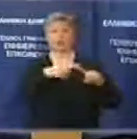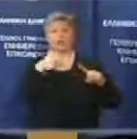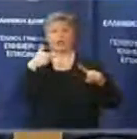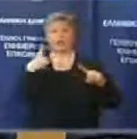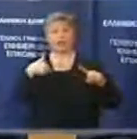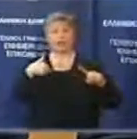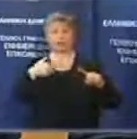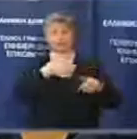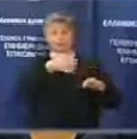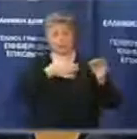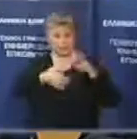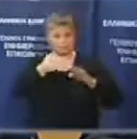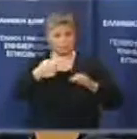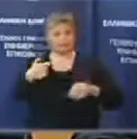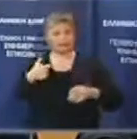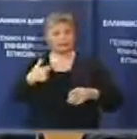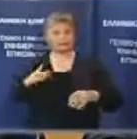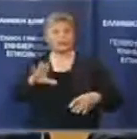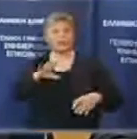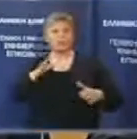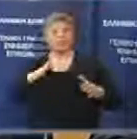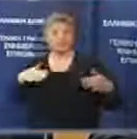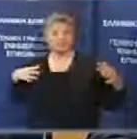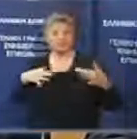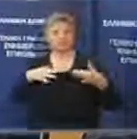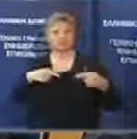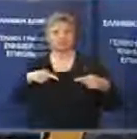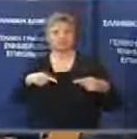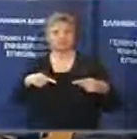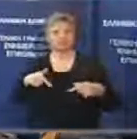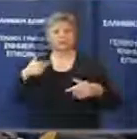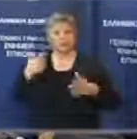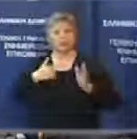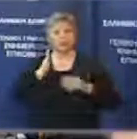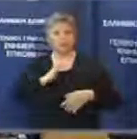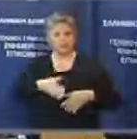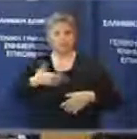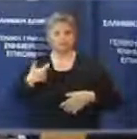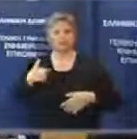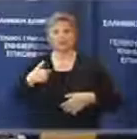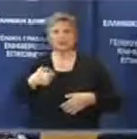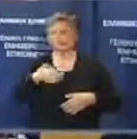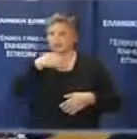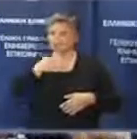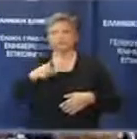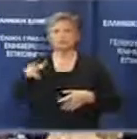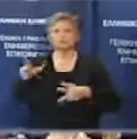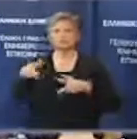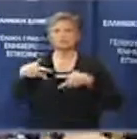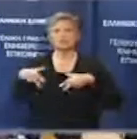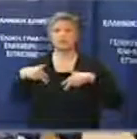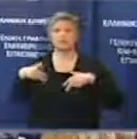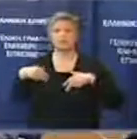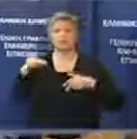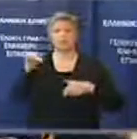για να υπάρχει μια ισορροπία στο κυβερνητικό σχήμα. Εδώ λοιπόν, εμείς το μεταφράζουμε, χωρίς να το λέτε εσείς, ότι εδώ